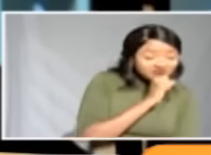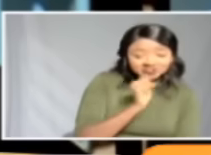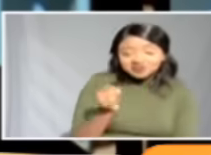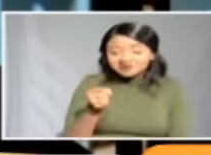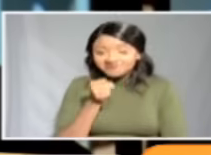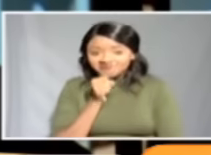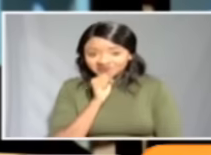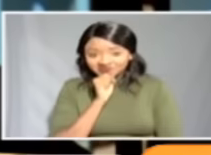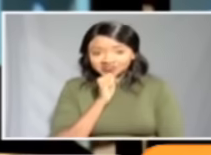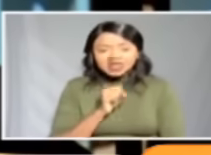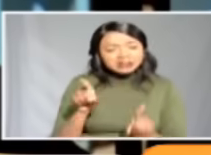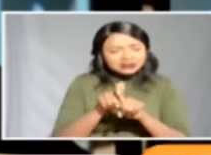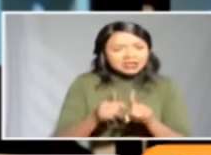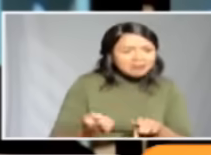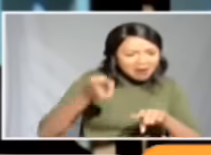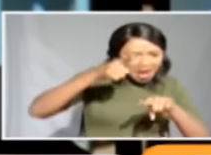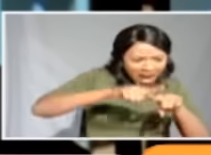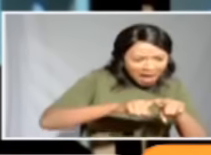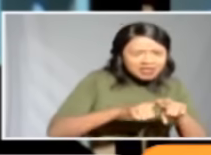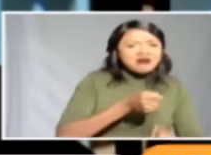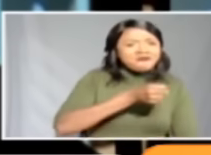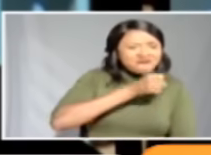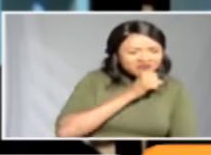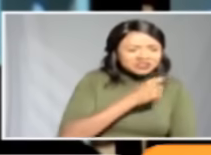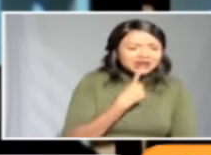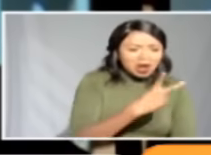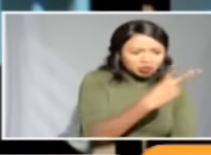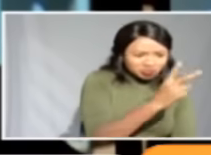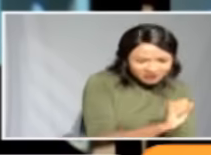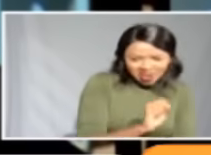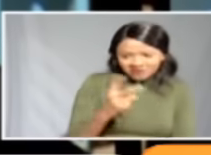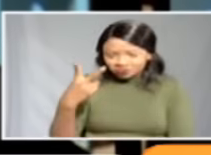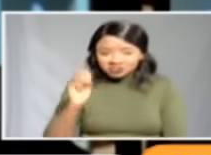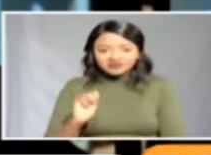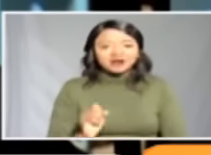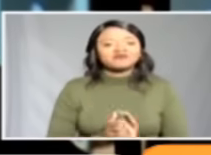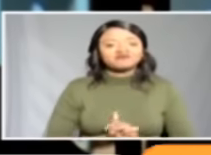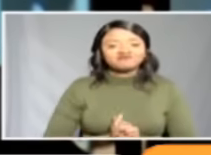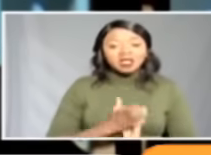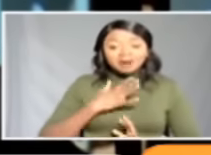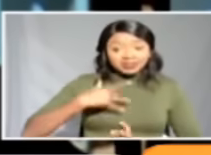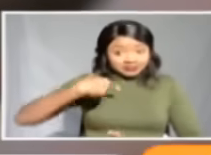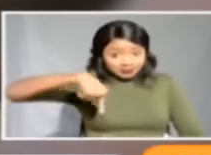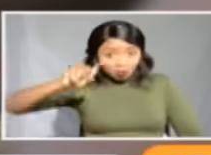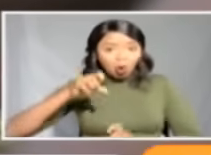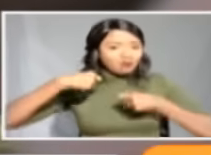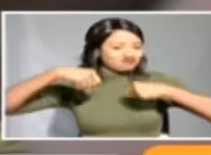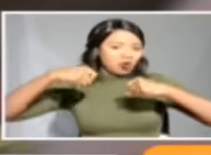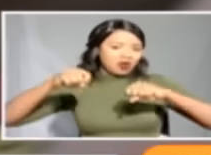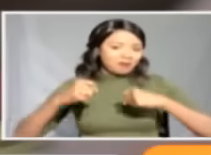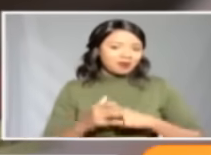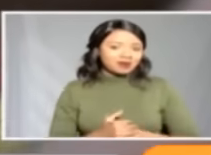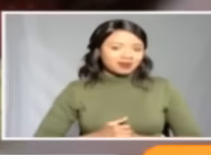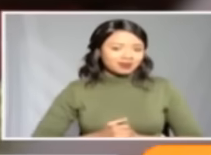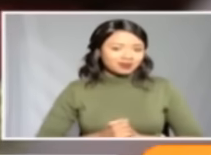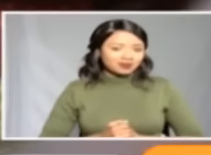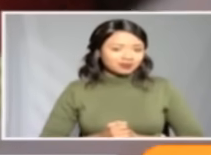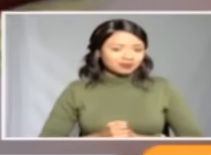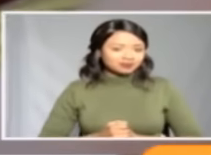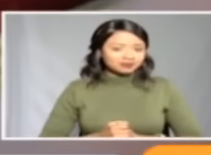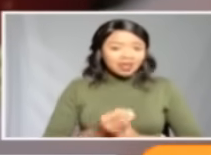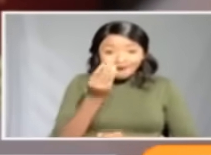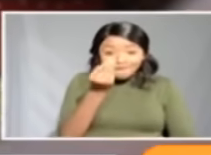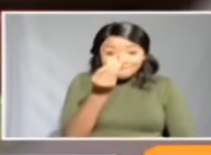akatuongeza na 50, tugawane 25, akatuambia aje tuende atupandishe pikipiki. Fedha